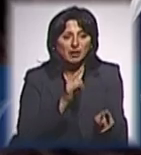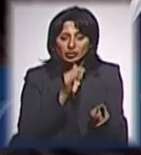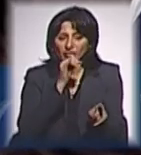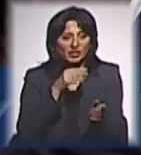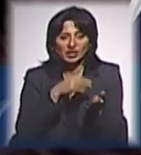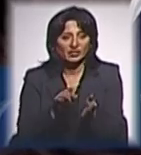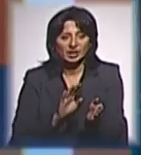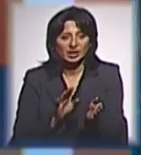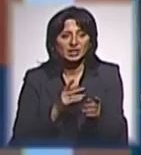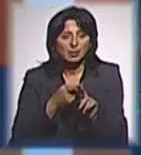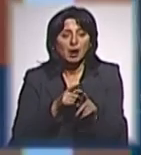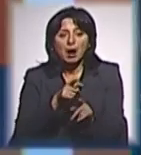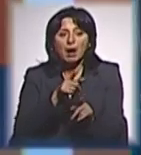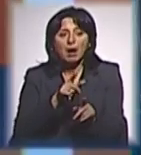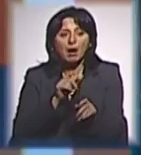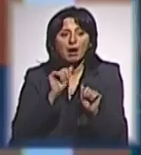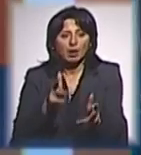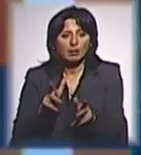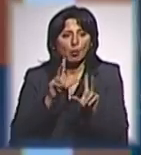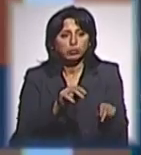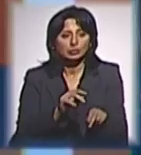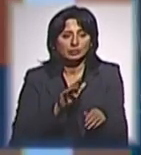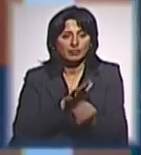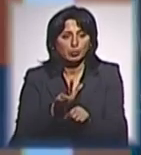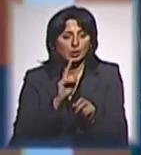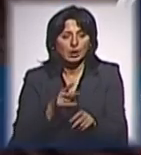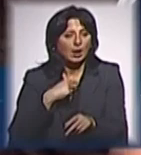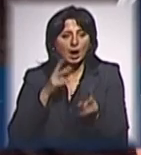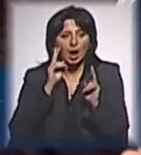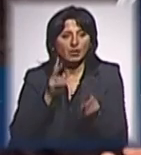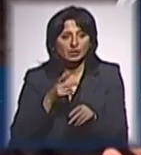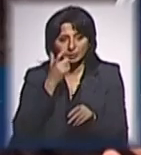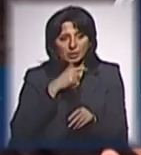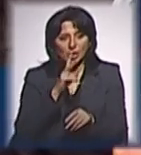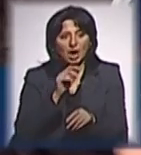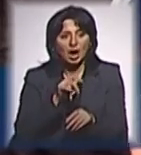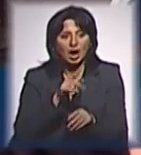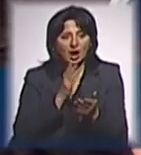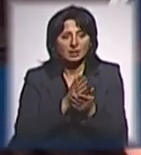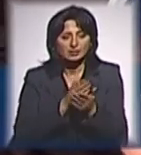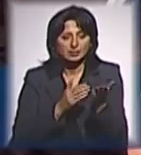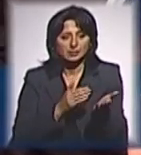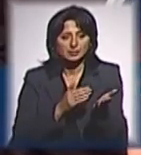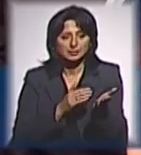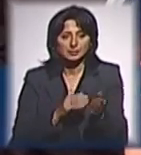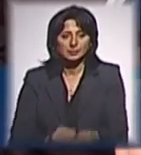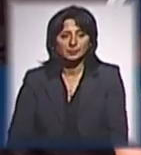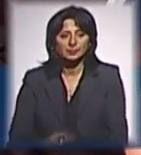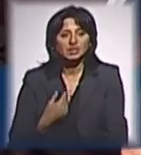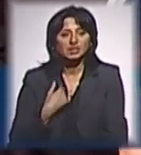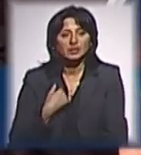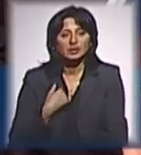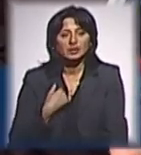და როგორ აპირებთ თქვენ ამ პრობლემებს? საშუალება არ აქვთ. მე არ ვიცი, აგერ ბატონი კახა არის აქა,